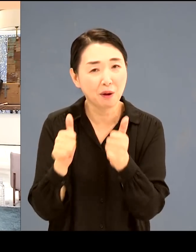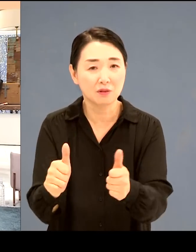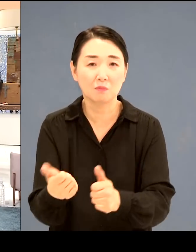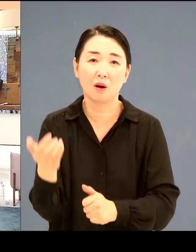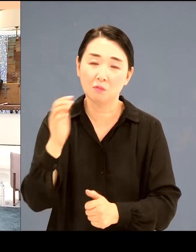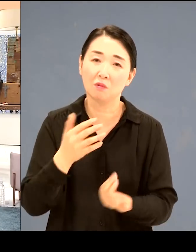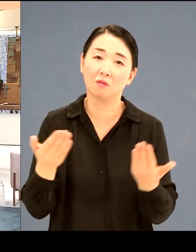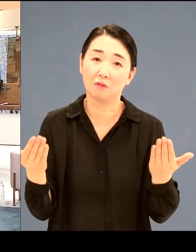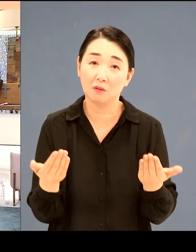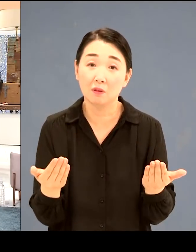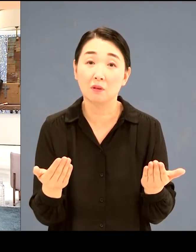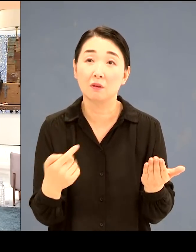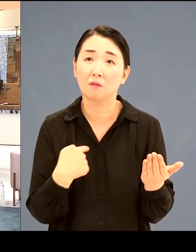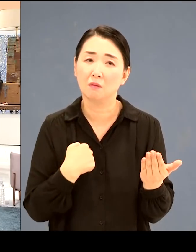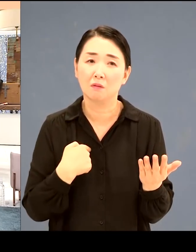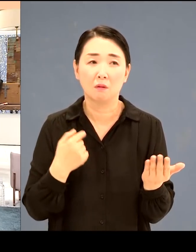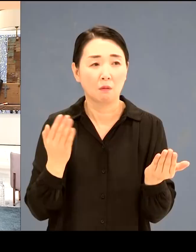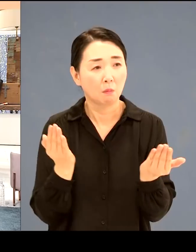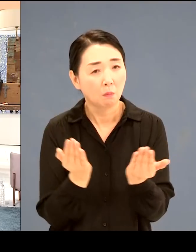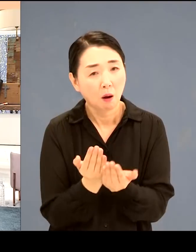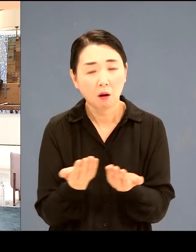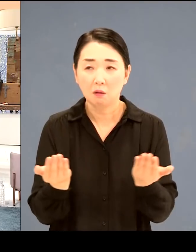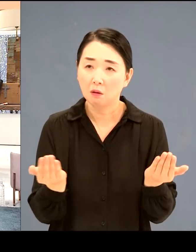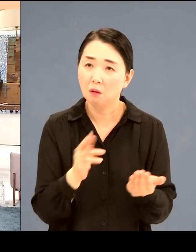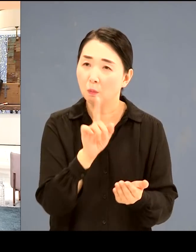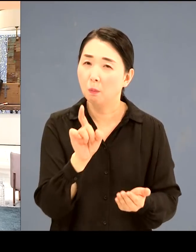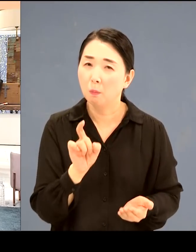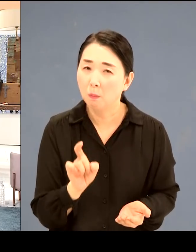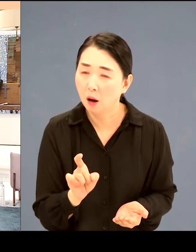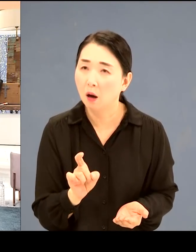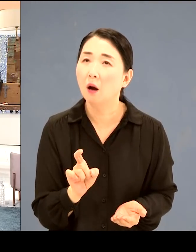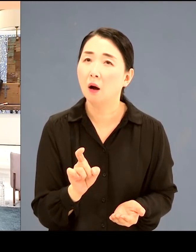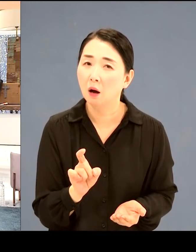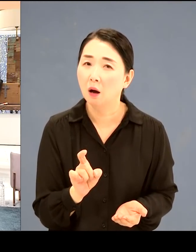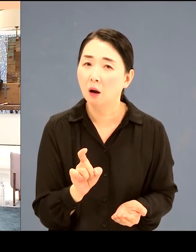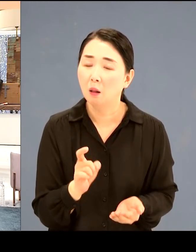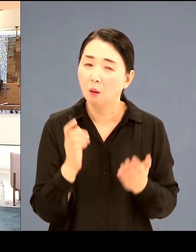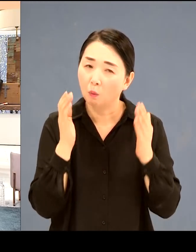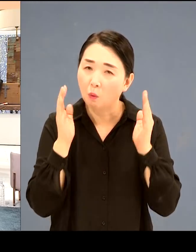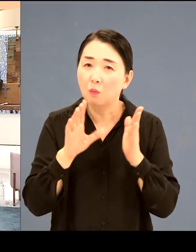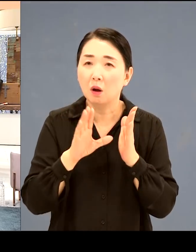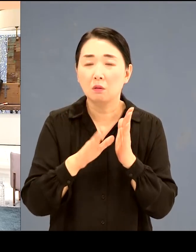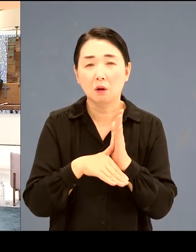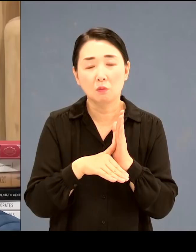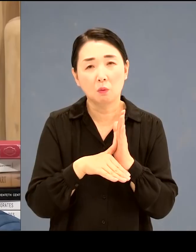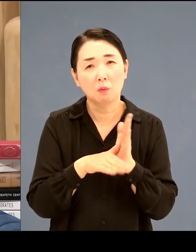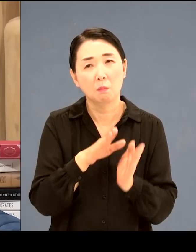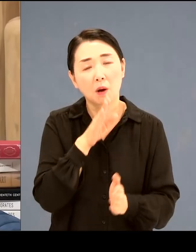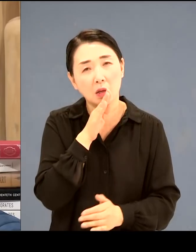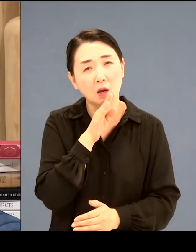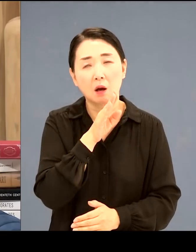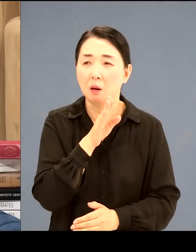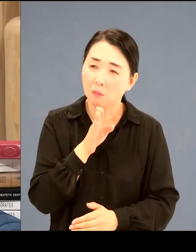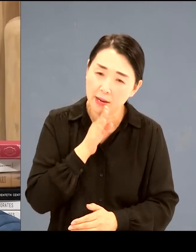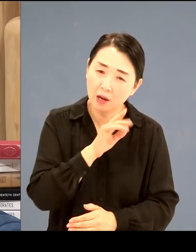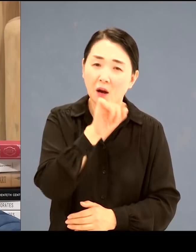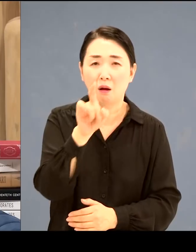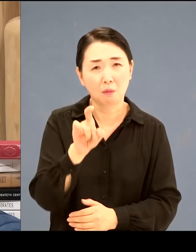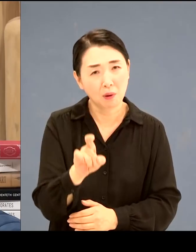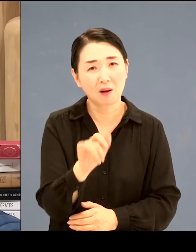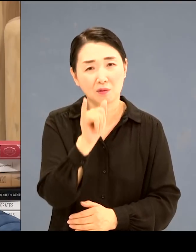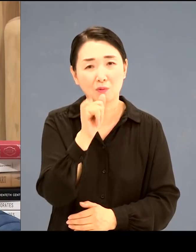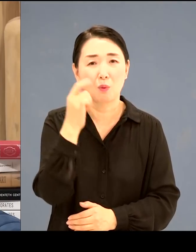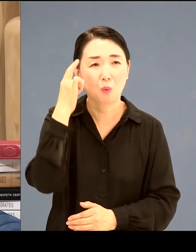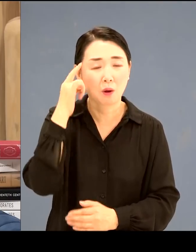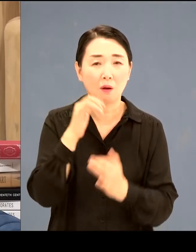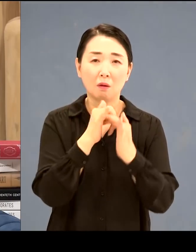일이 저한테 맞는 일일까가 이 공부를 하면서 계속 의문이 들었어요. 그러니까 사람을 상대해야